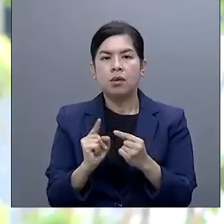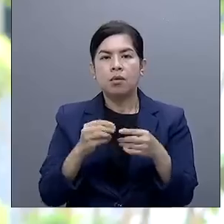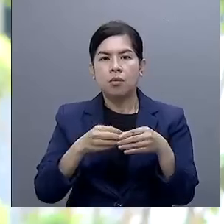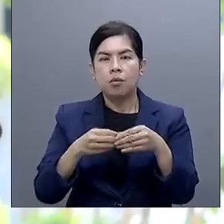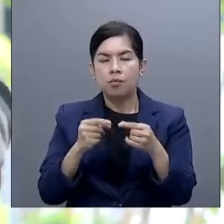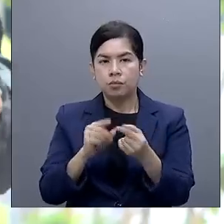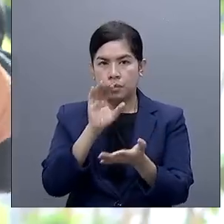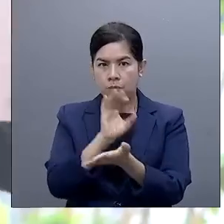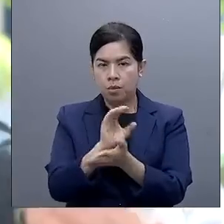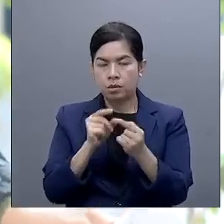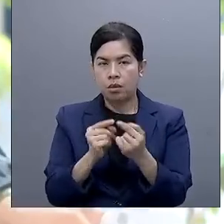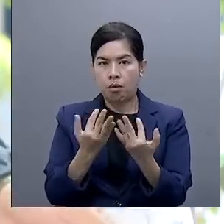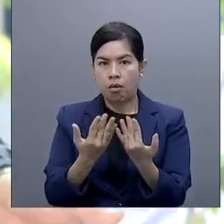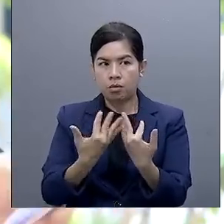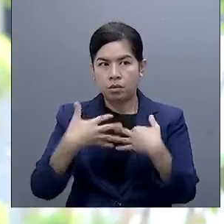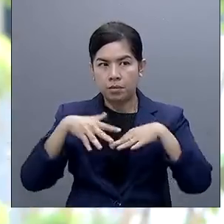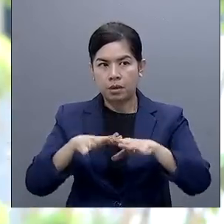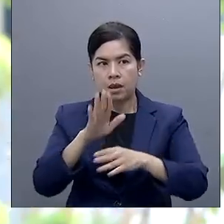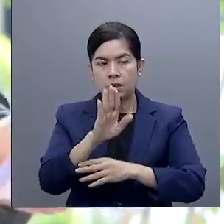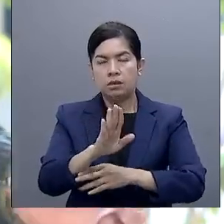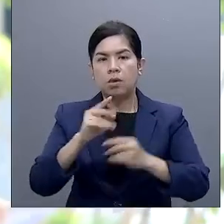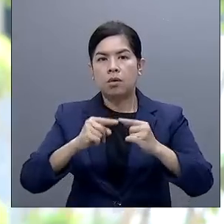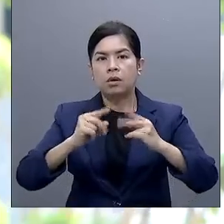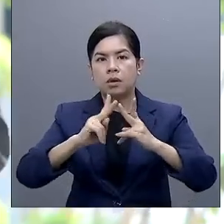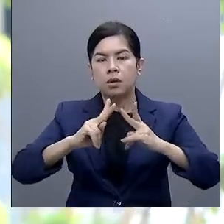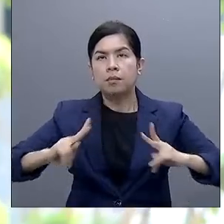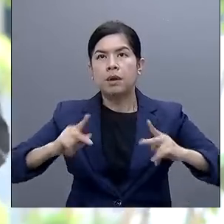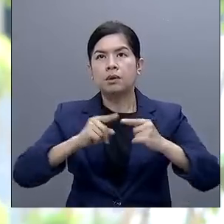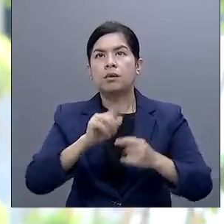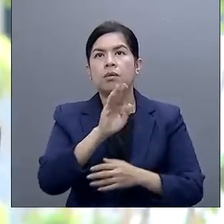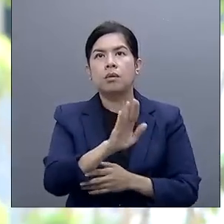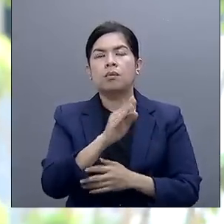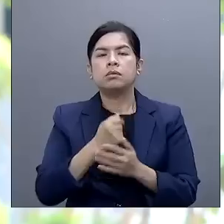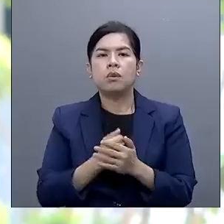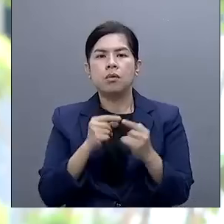การต่างประเทศเพื่อประสานกับทางเพื่อนหรือพยานทั้งหมดให้เข้ามาสอบปาก